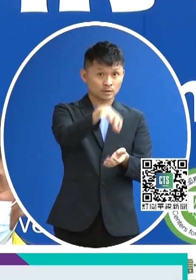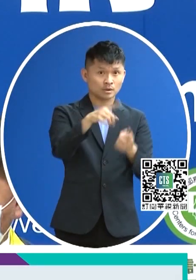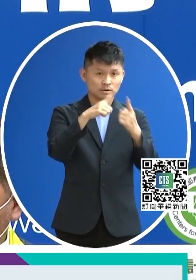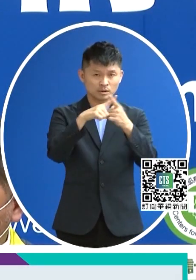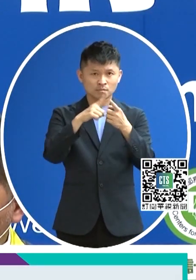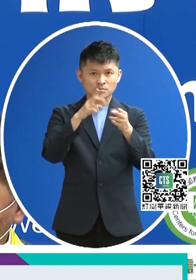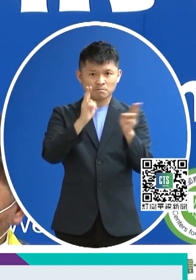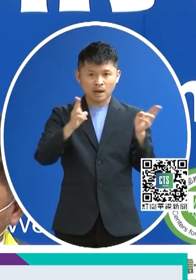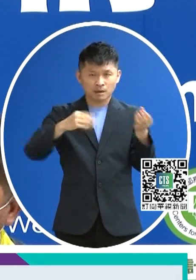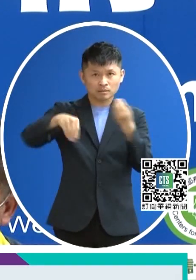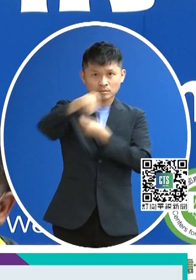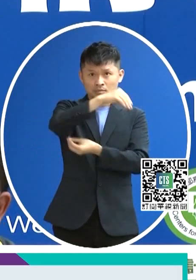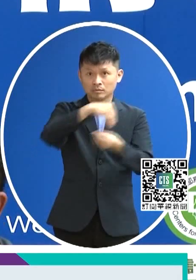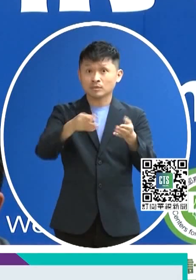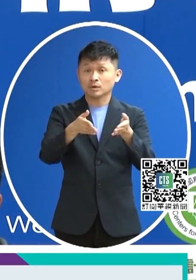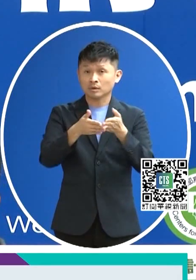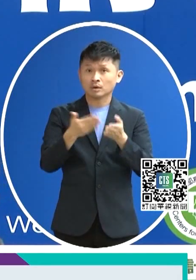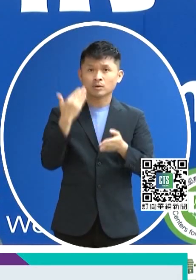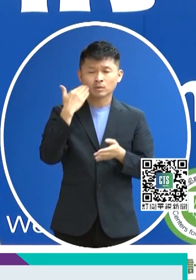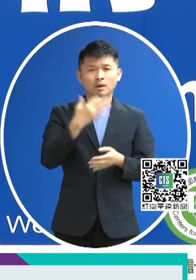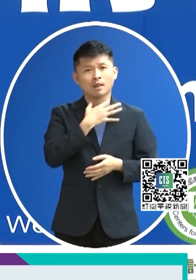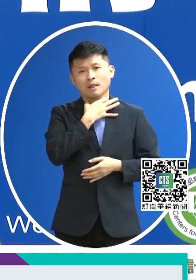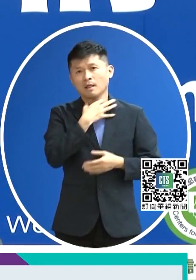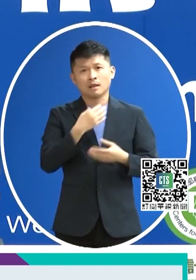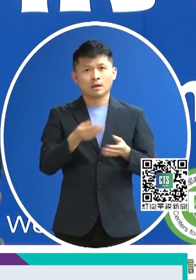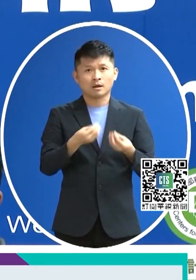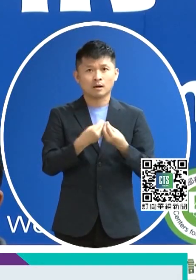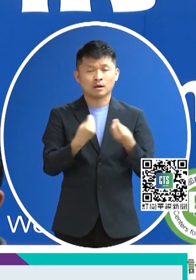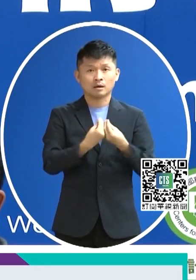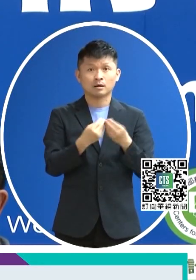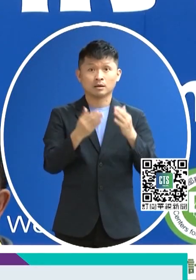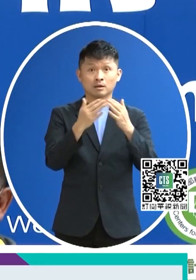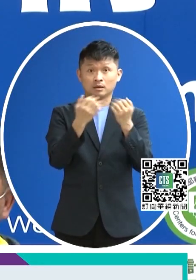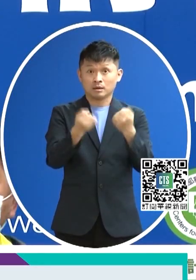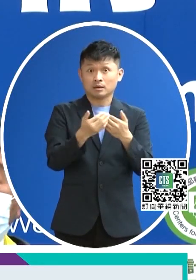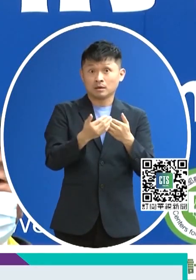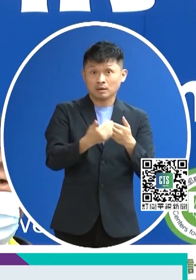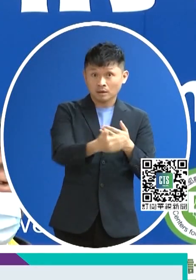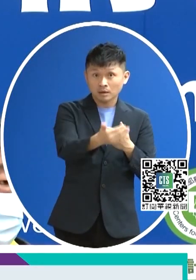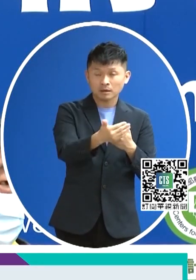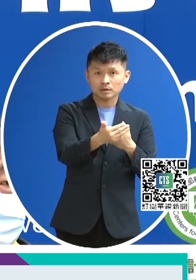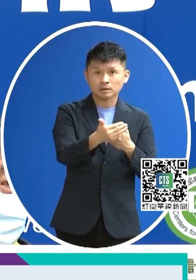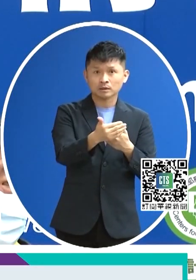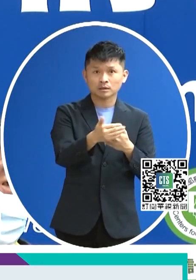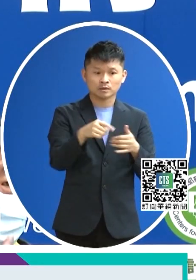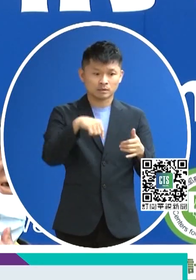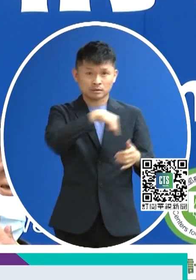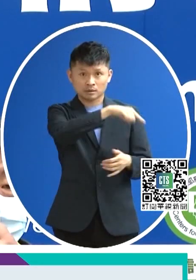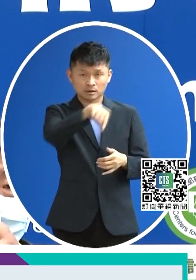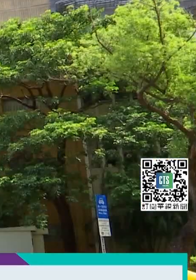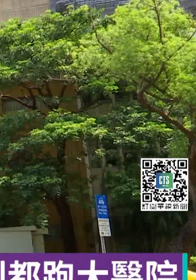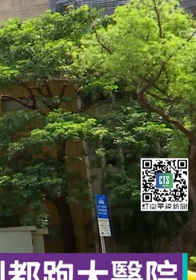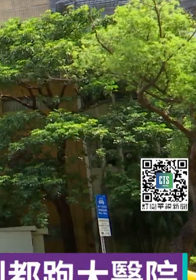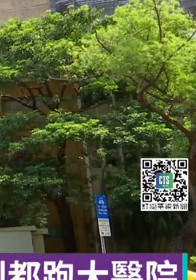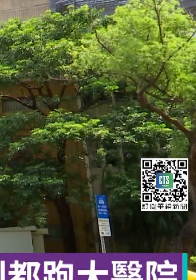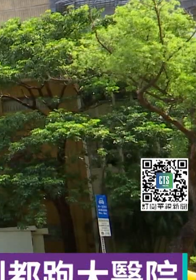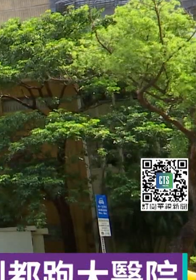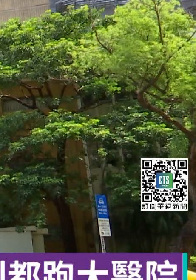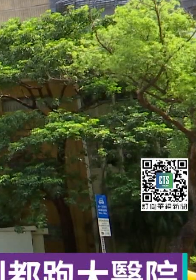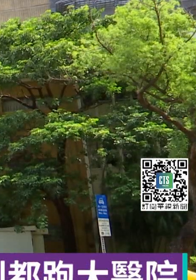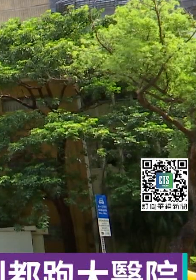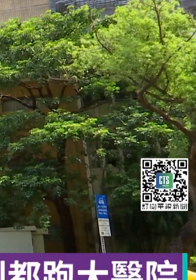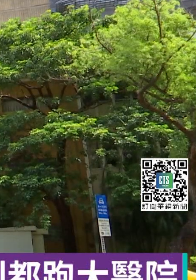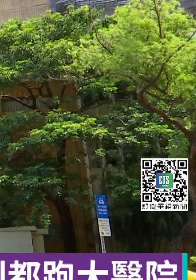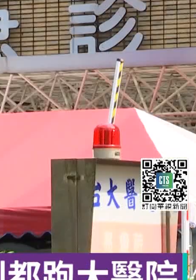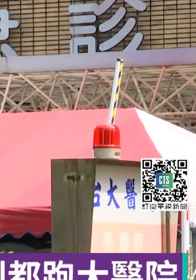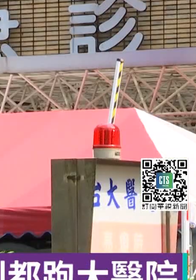力的调度，必要的时候可以将这个居隔的医护人员，是这个工作的需要，来提前召回。 疫情高峰还没